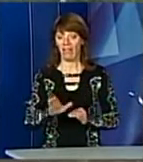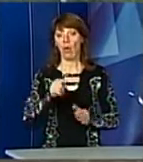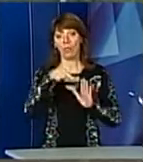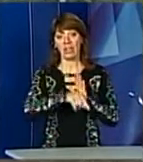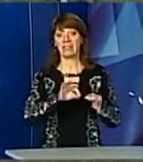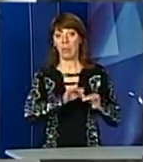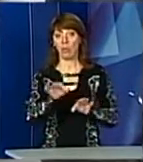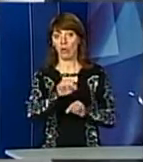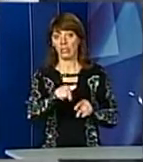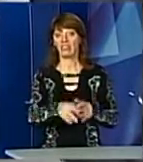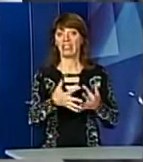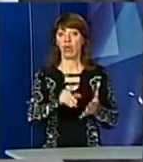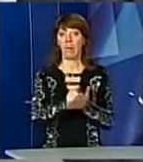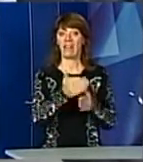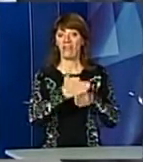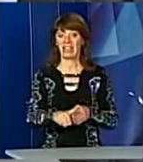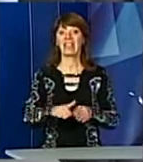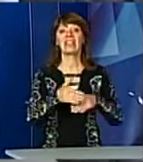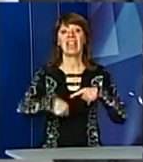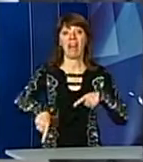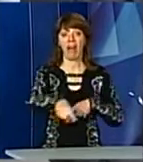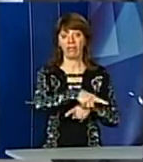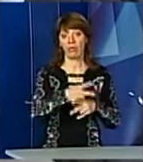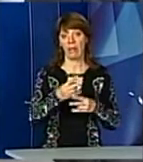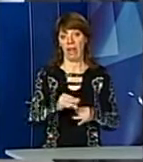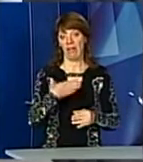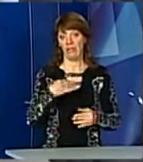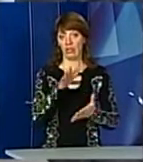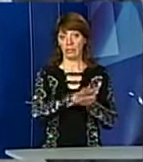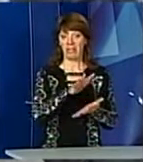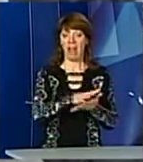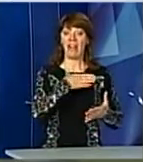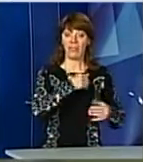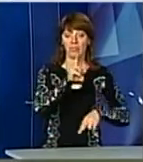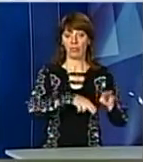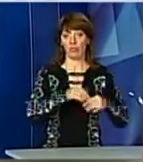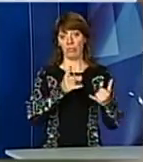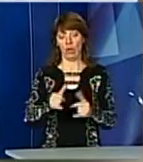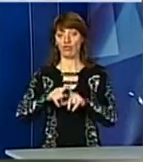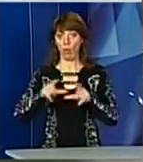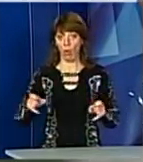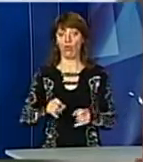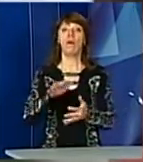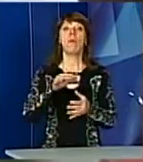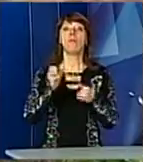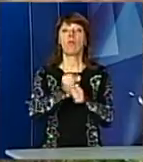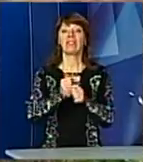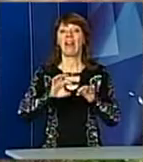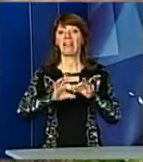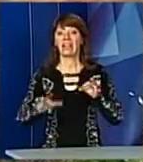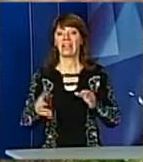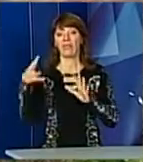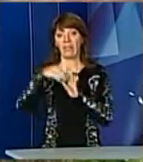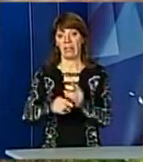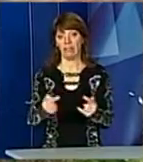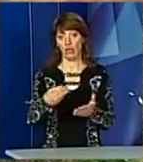що село має виділити ділянку для львівського сміття. Натомість Львів збудує школу, відремонтує каналізацію і вкладе чималу суму у сільський